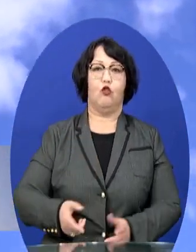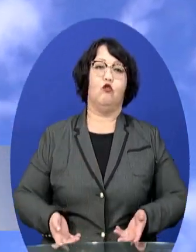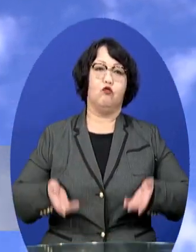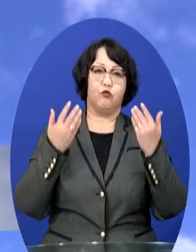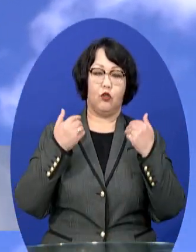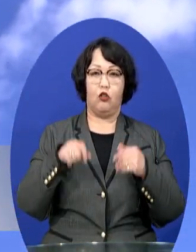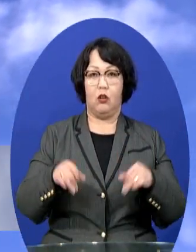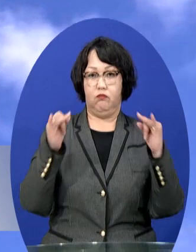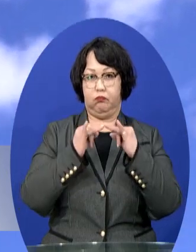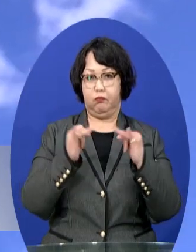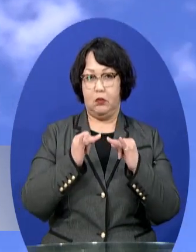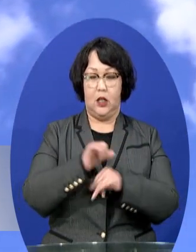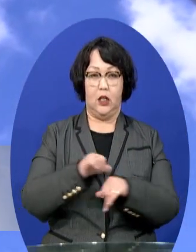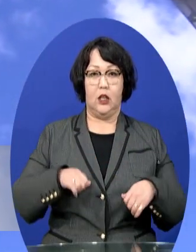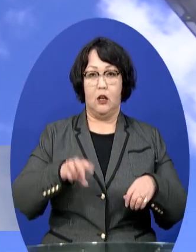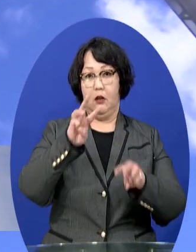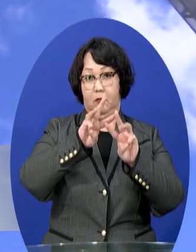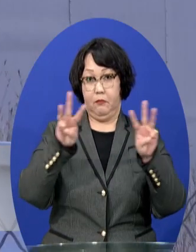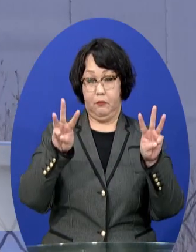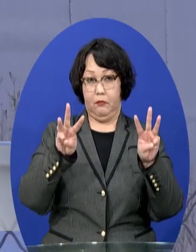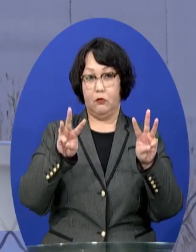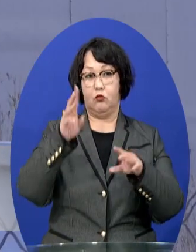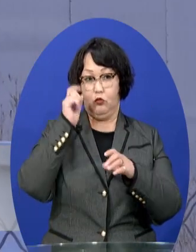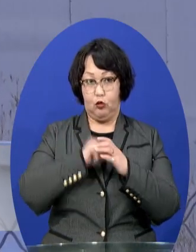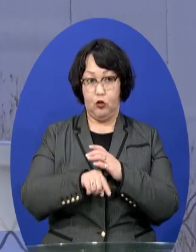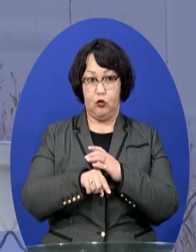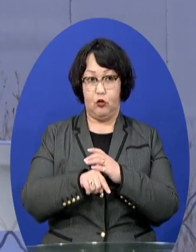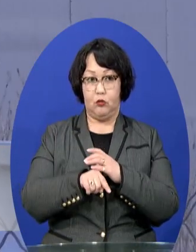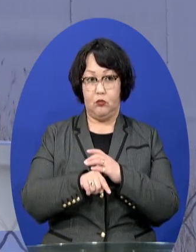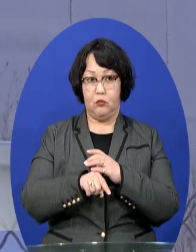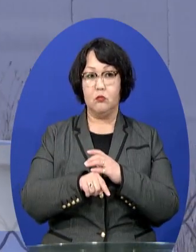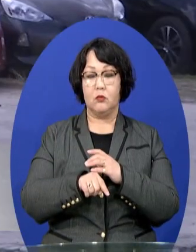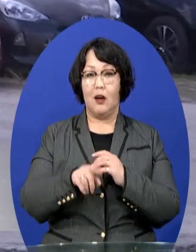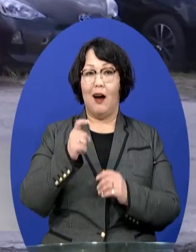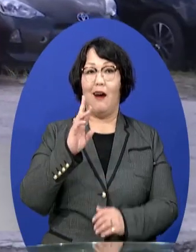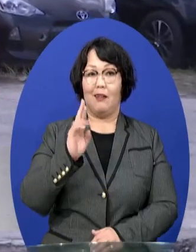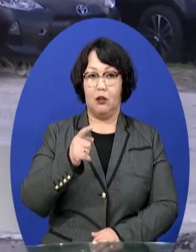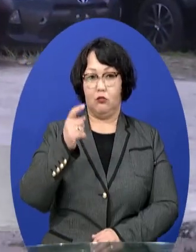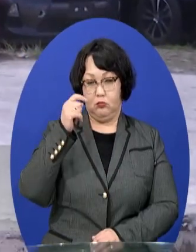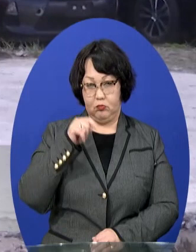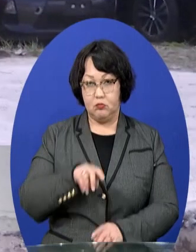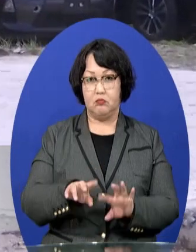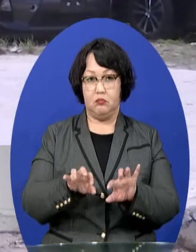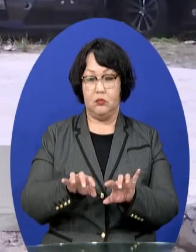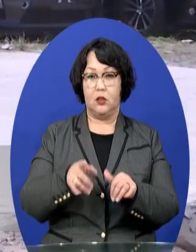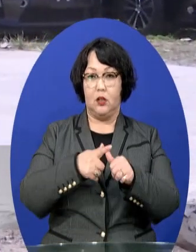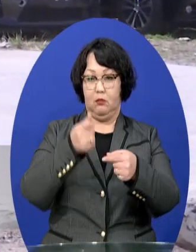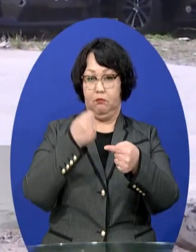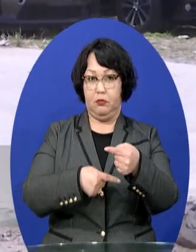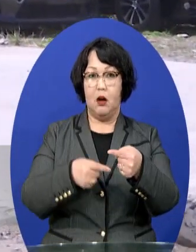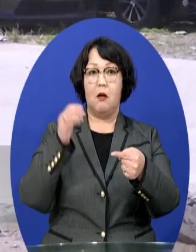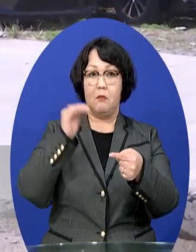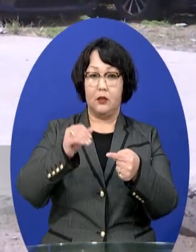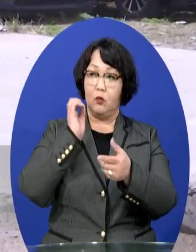цахимжсан байна. Иргэд WWC-г, Portal-цыг, E-Custom-цыг мэн хаягаар орж бүртгүүлснээр автомашин импортлох